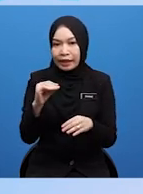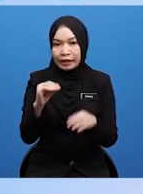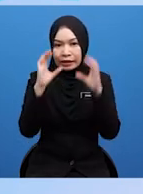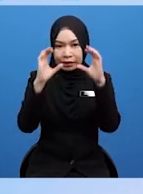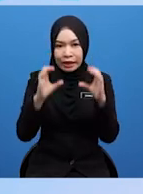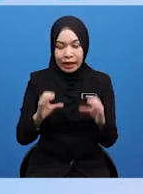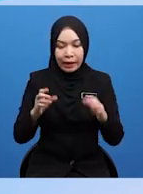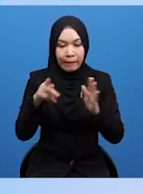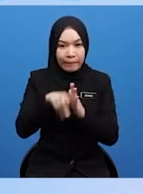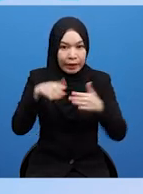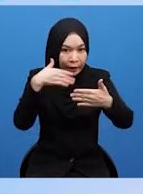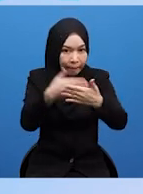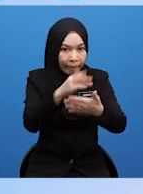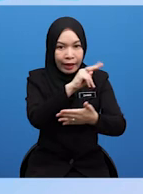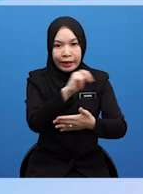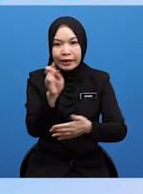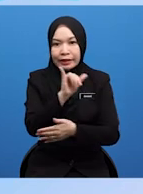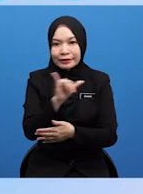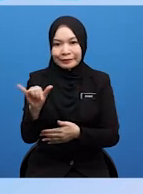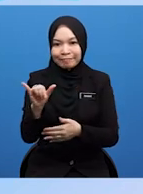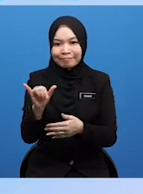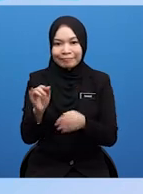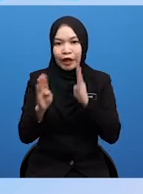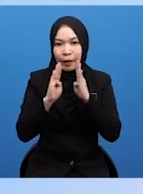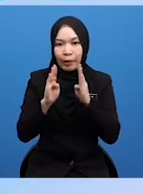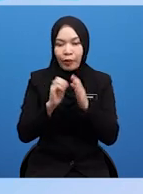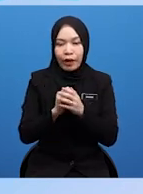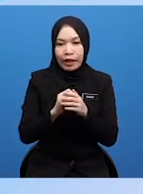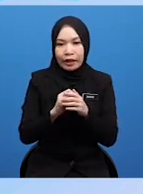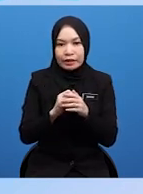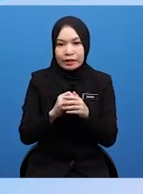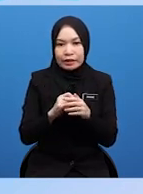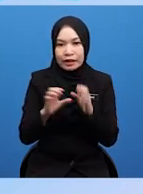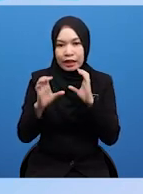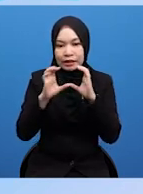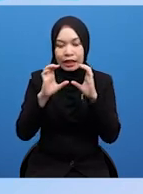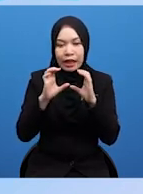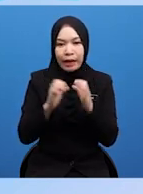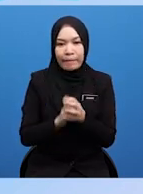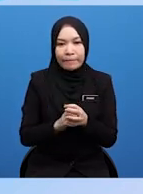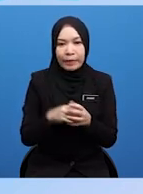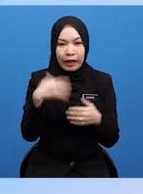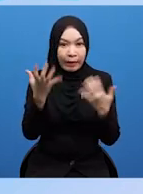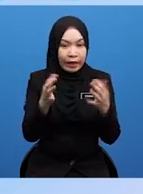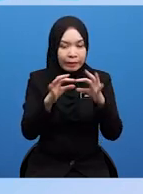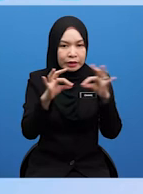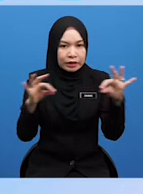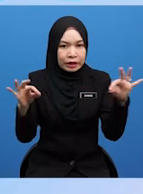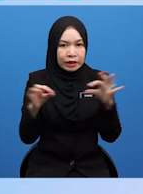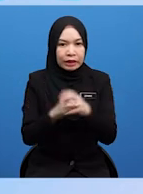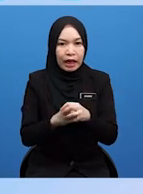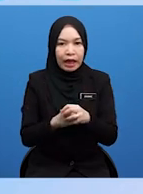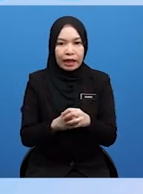ini sepenuhnya berlaku di sekolah antara bidang kajian adalah seperti yang berikut